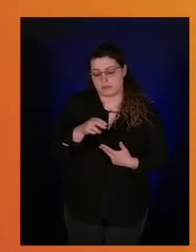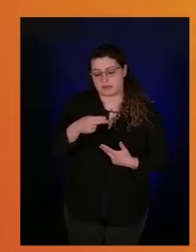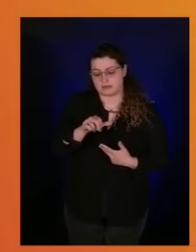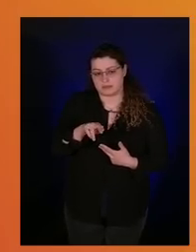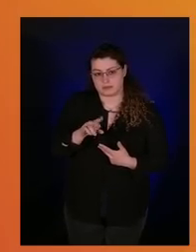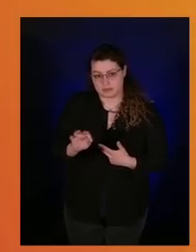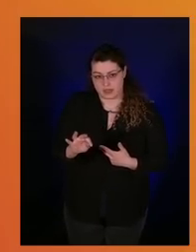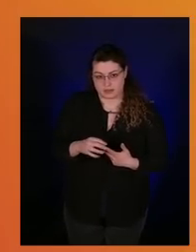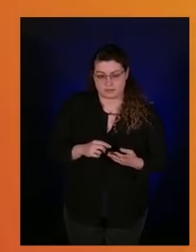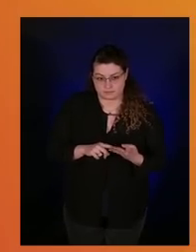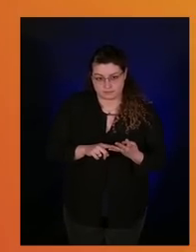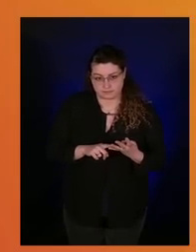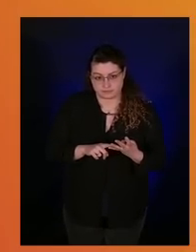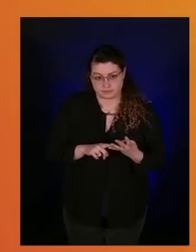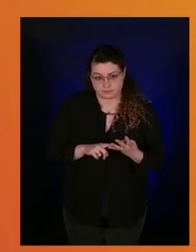Fabrice Michaud,